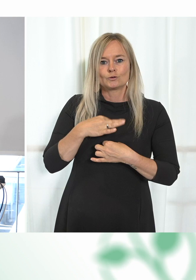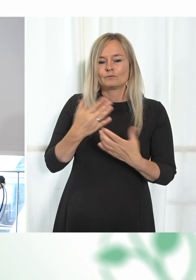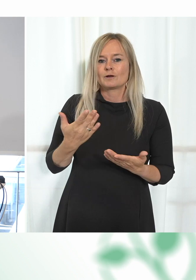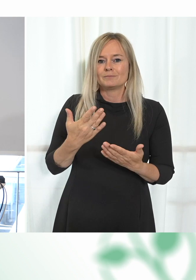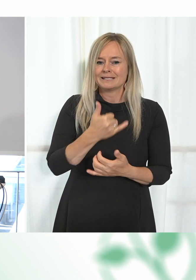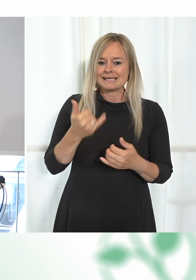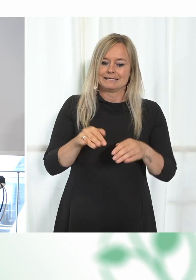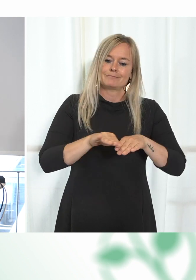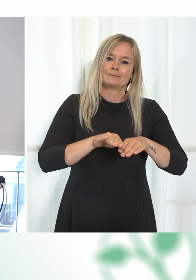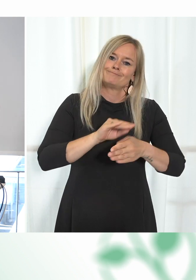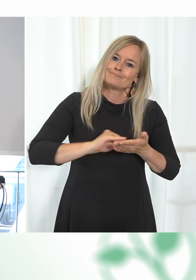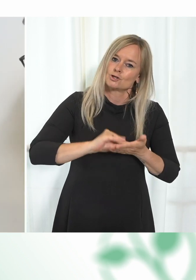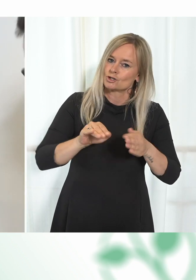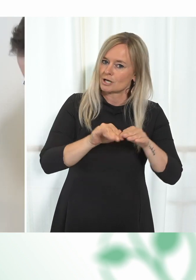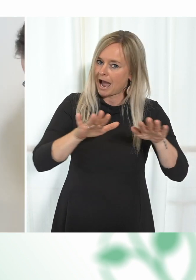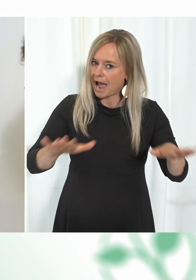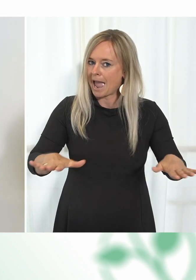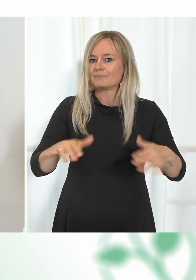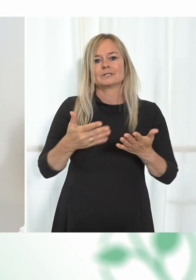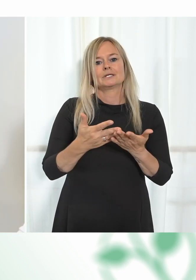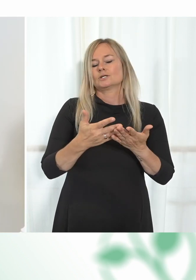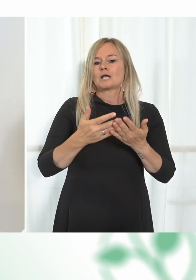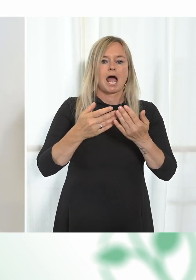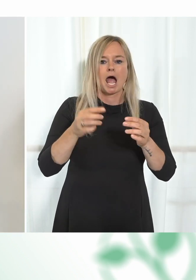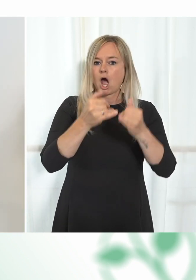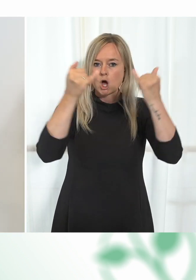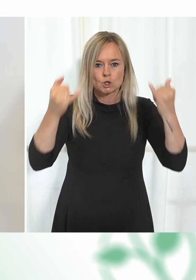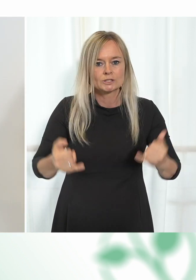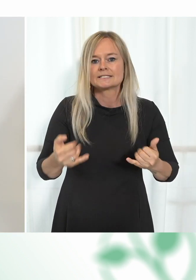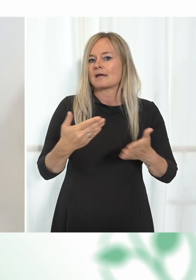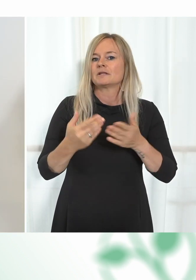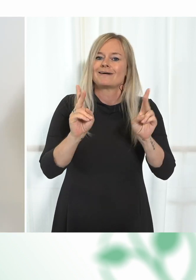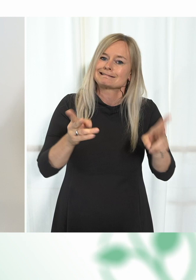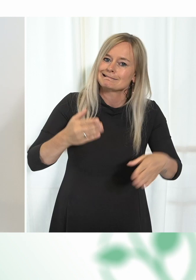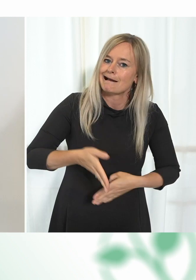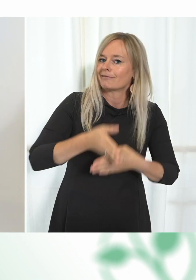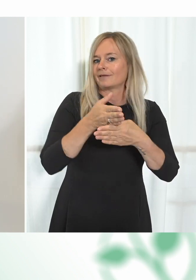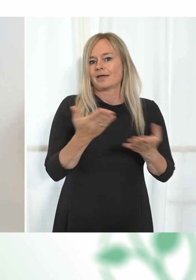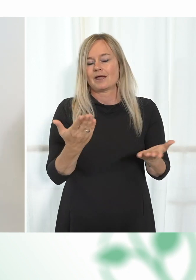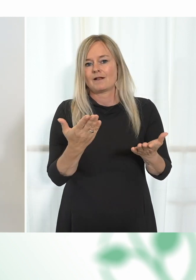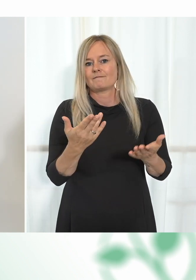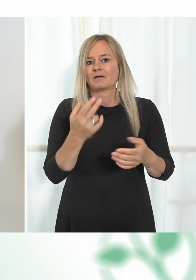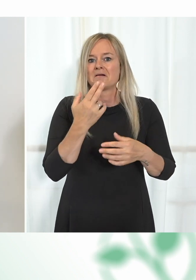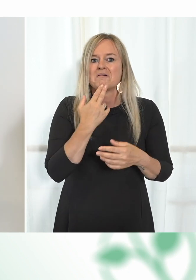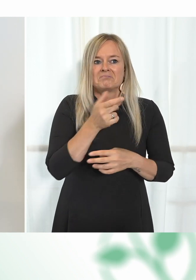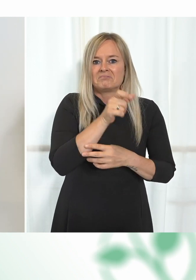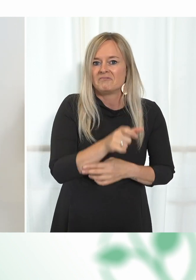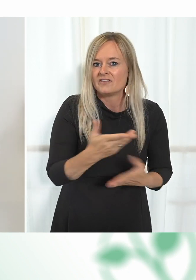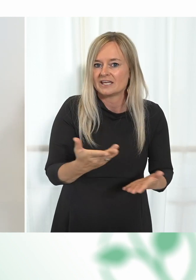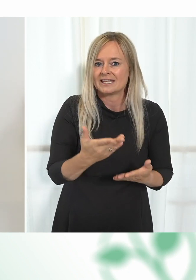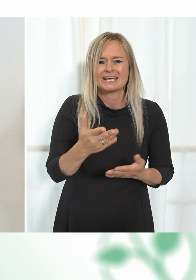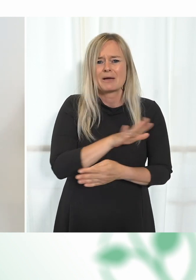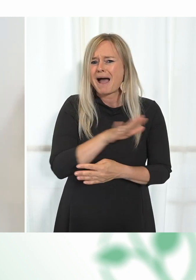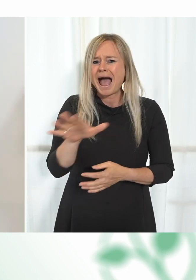am Schreibtisch so aus, so Konzepte und was könnte helfen und wem könnte es helfen. Und dann haben wir auch schon gehört, alle müssen